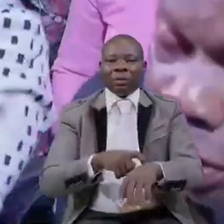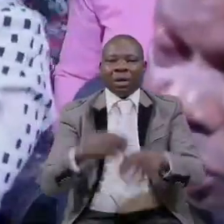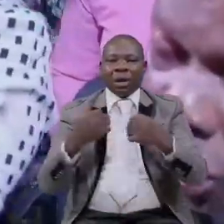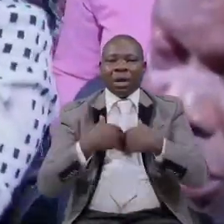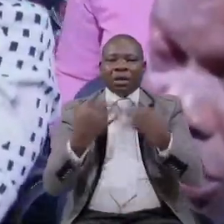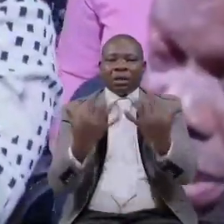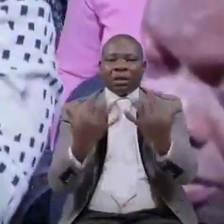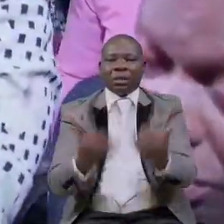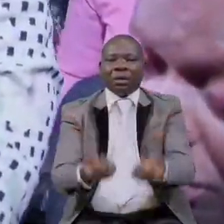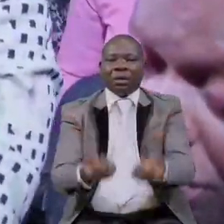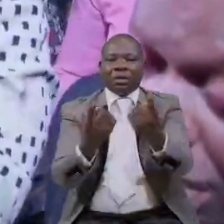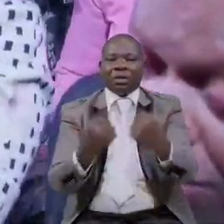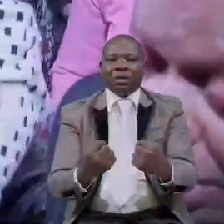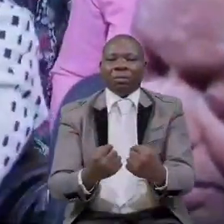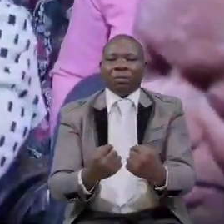heure a sonné.